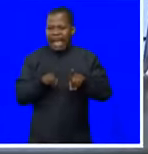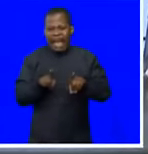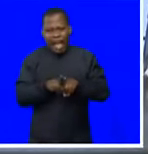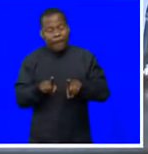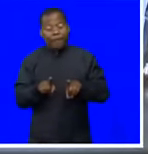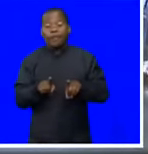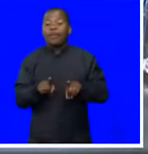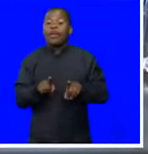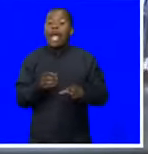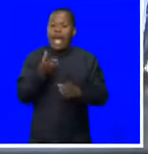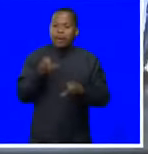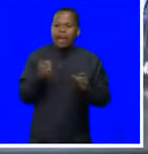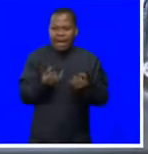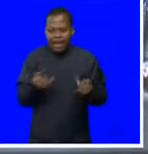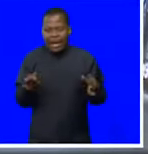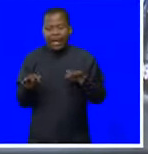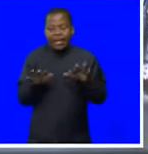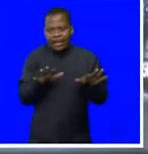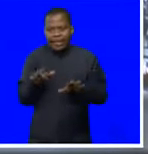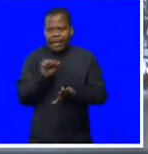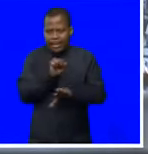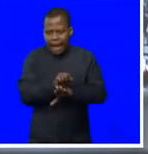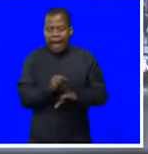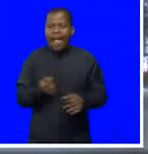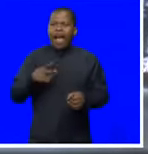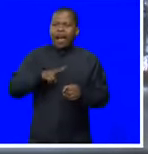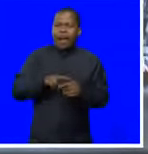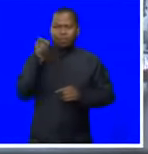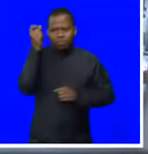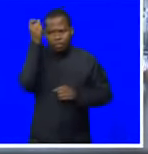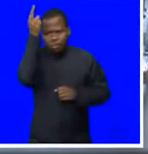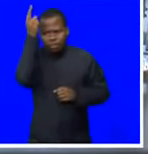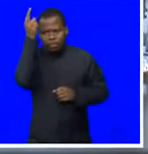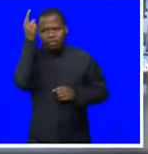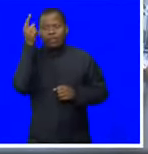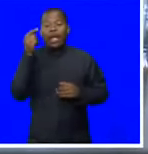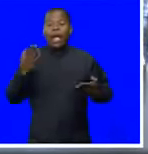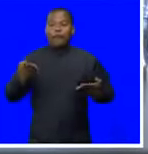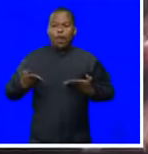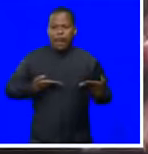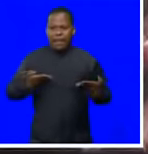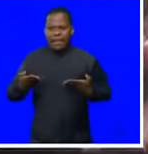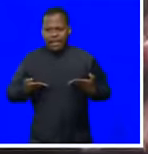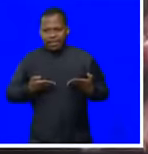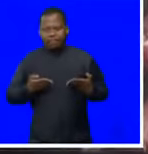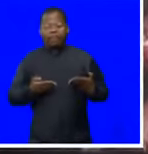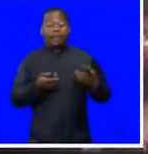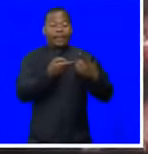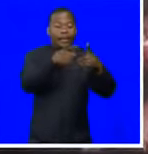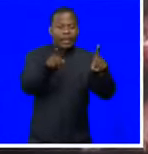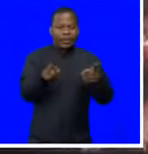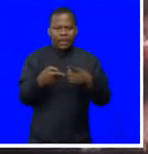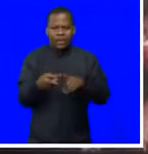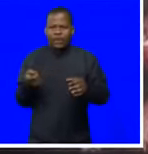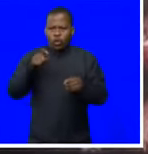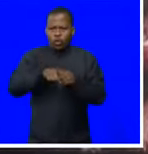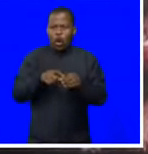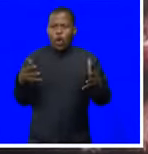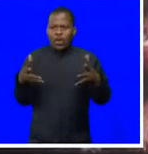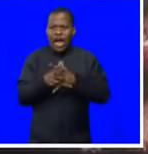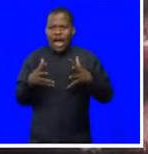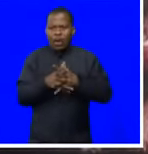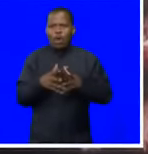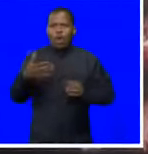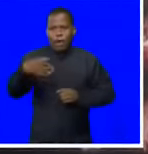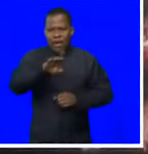So sikubone kukuhle ke kuthi sibitane nabo bonke bosomabhizinisi sihlangane nabo sibuke